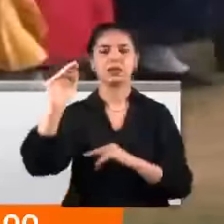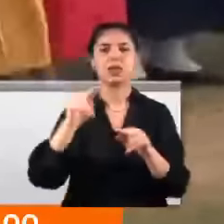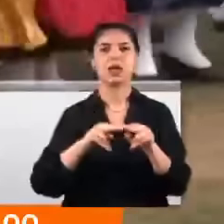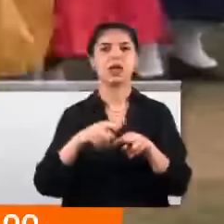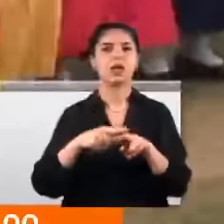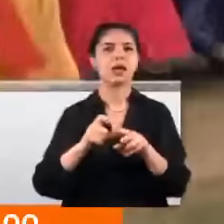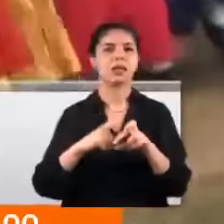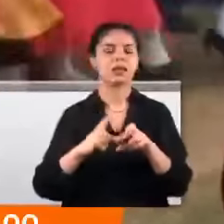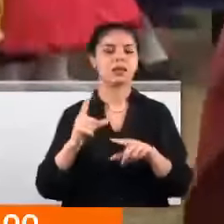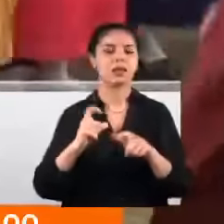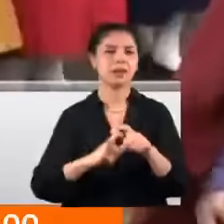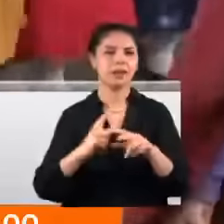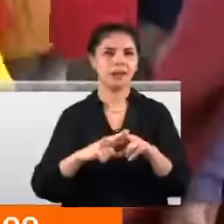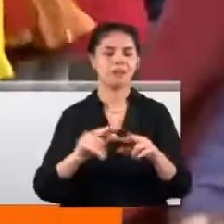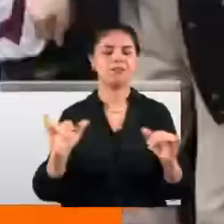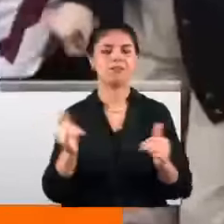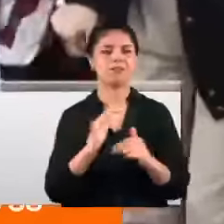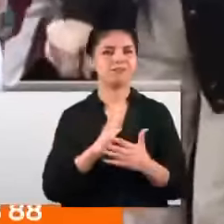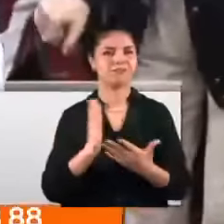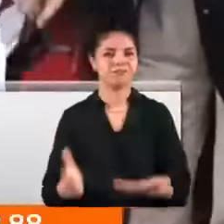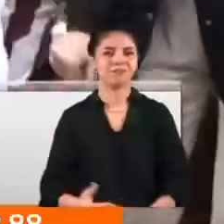yaylasındaki horonun tadını çıkarmak düştü.